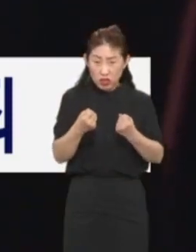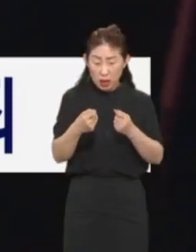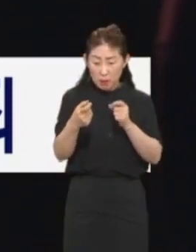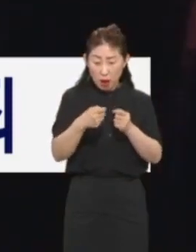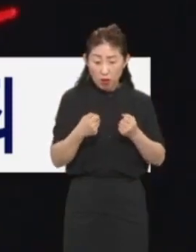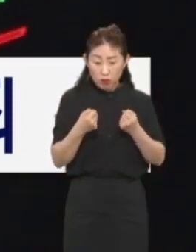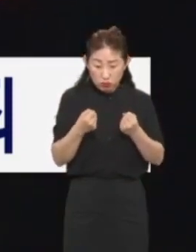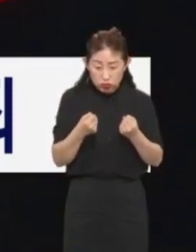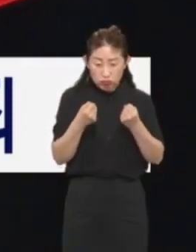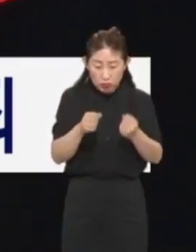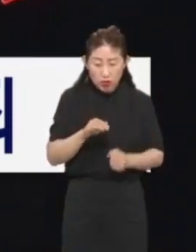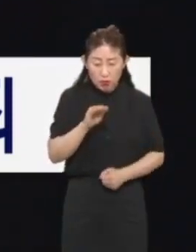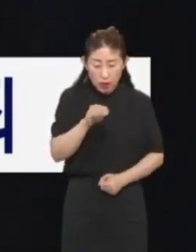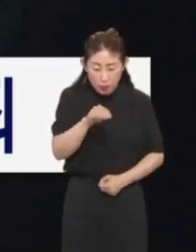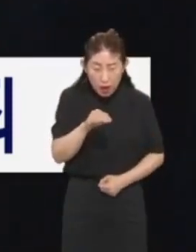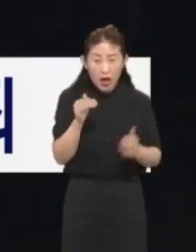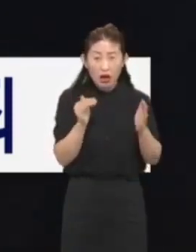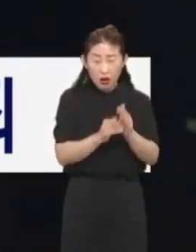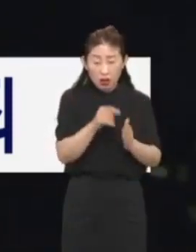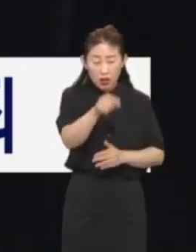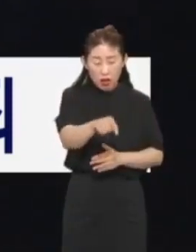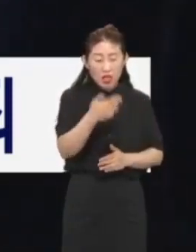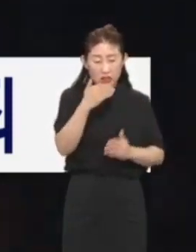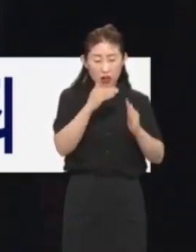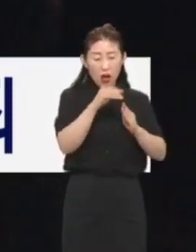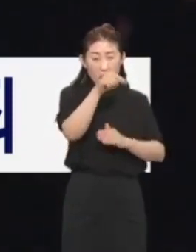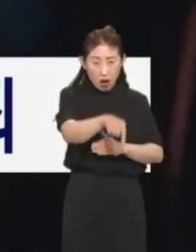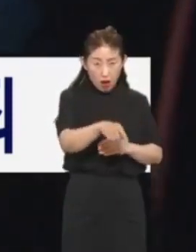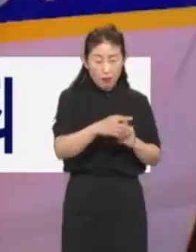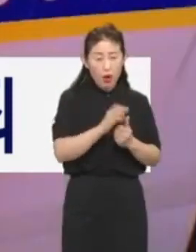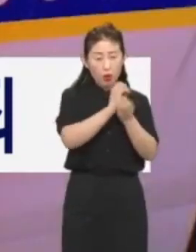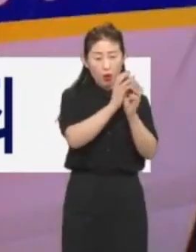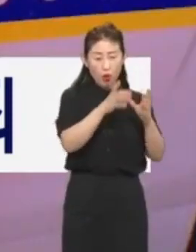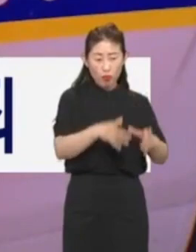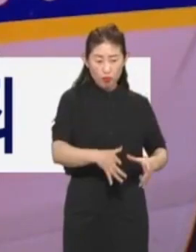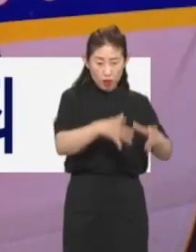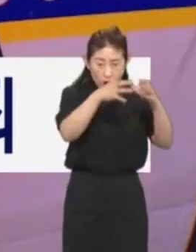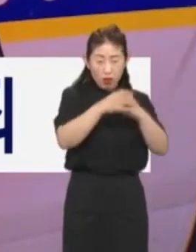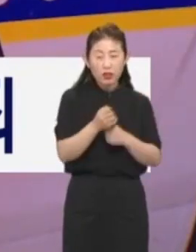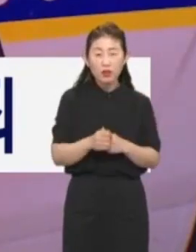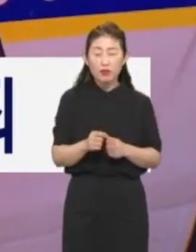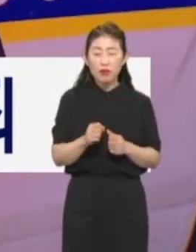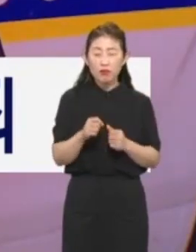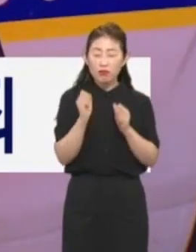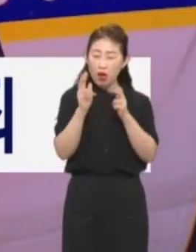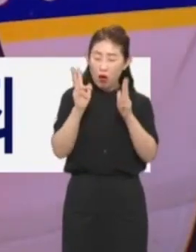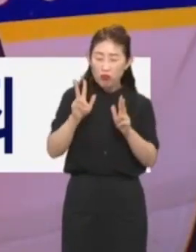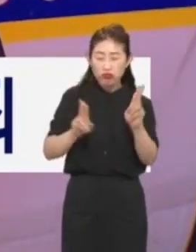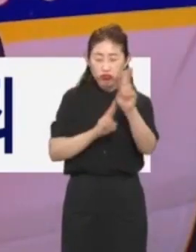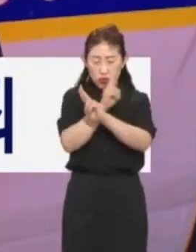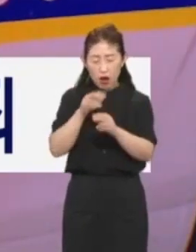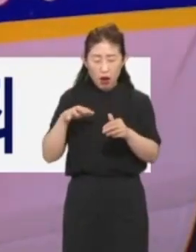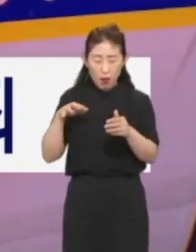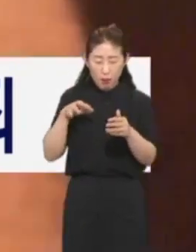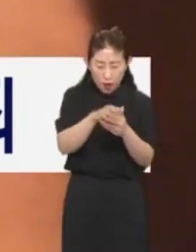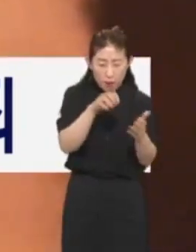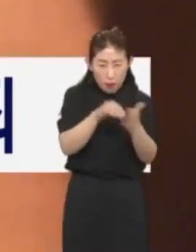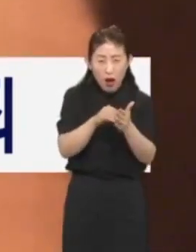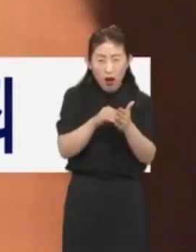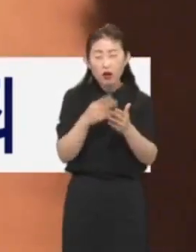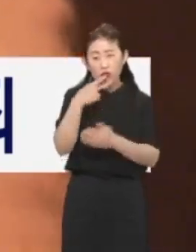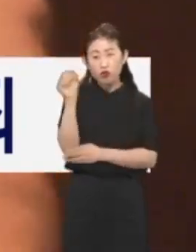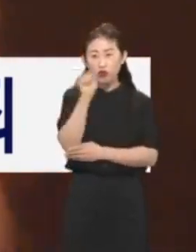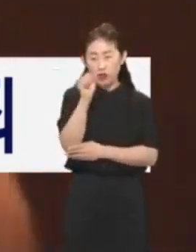거리에서 가다 서다를 반복하다 식당과 화분과 에어컨 실외기 등을 들이받아 음주운전 혐의로 기소됐는데